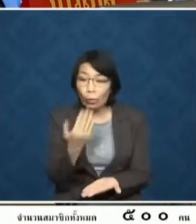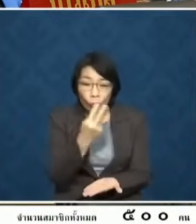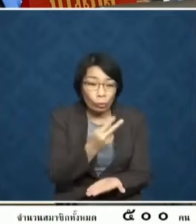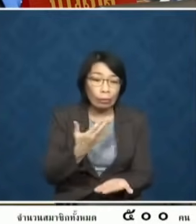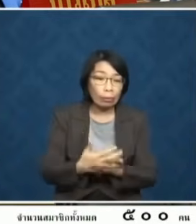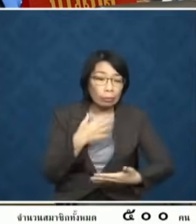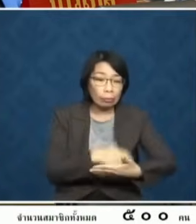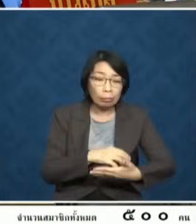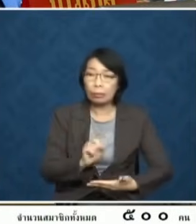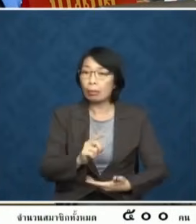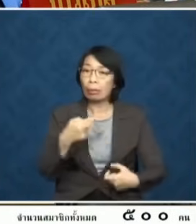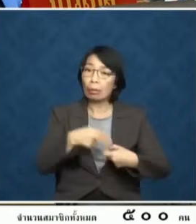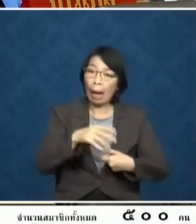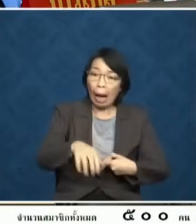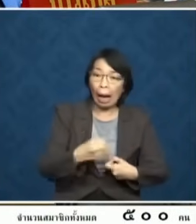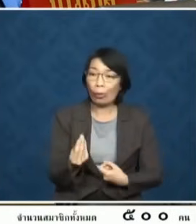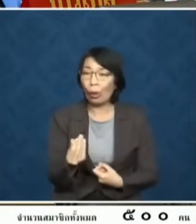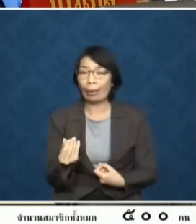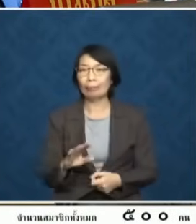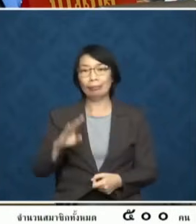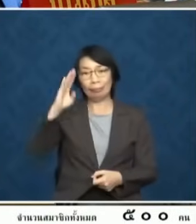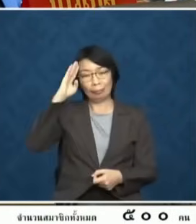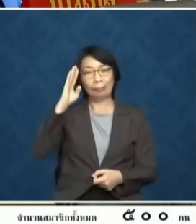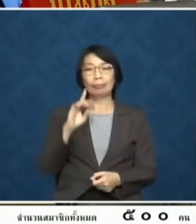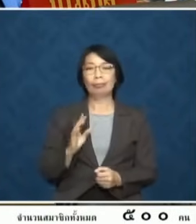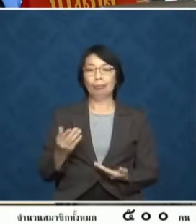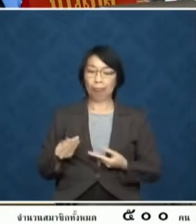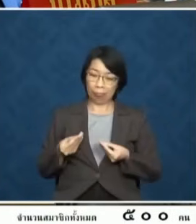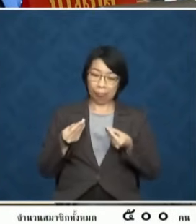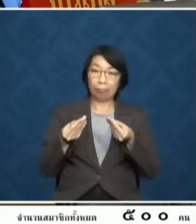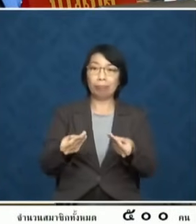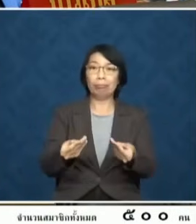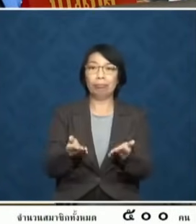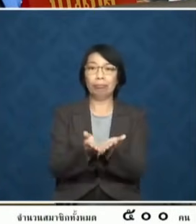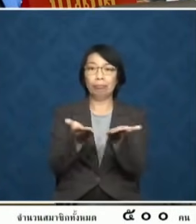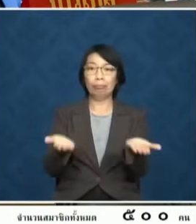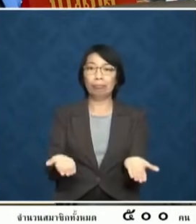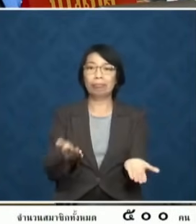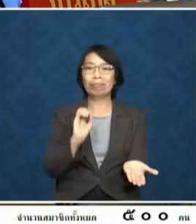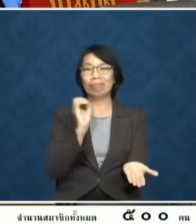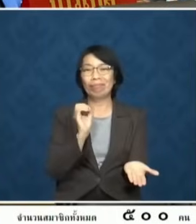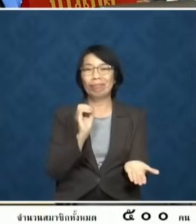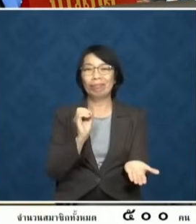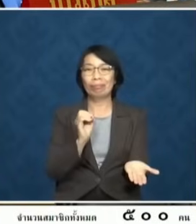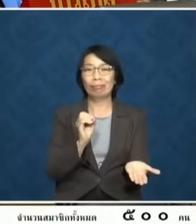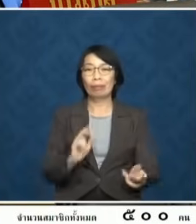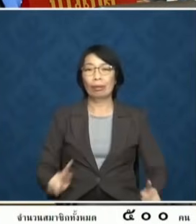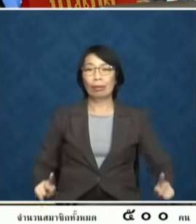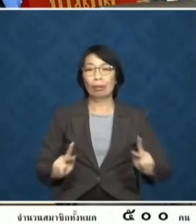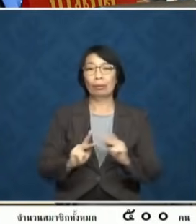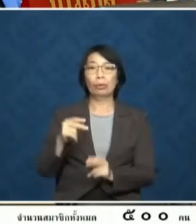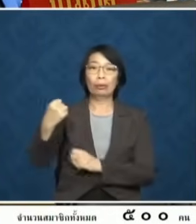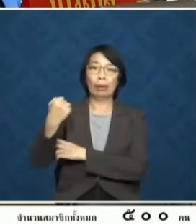ได้จากในส่วนการขายน้ำมันนี้แต่กองทัพก็ไม่เคยนำส่งรายได้หลายหมื่นล้านตรงนี้เข้ากระทรวงการคลัง